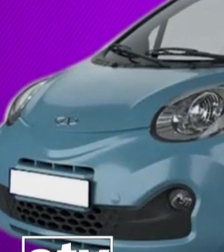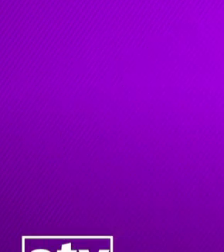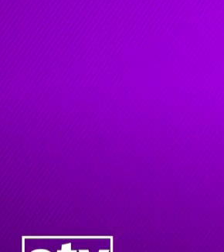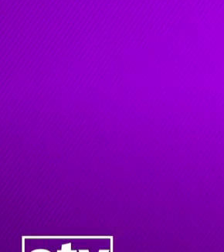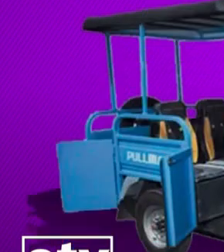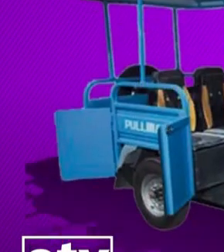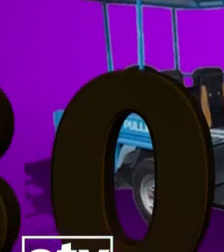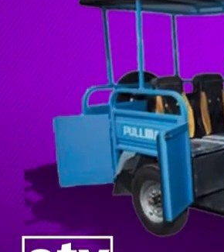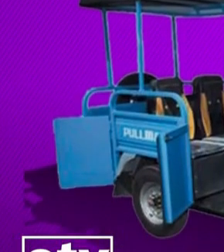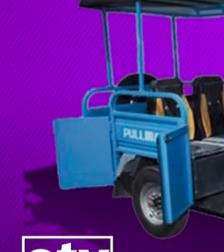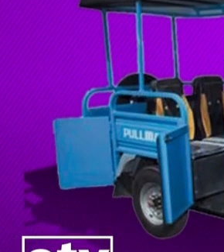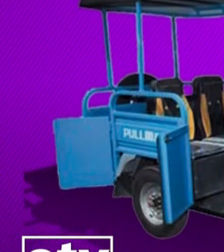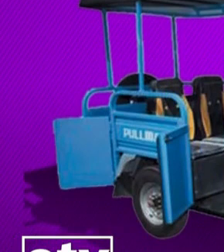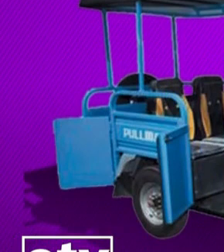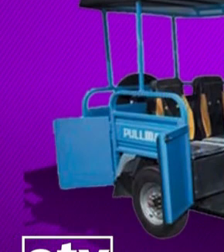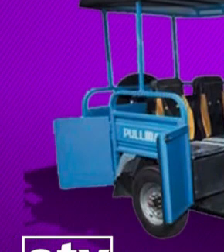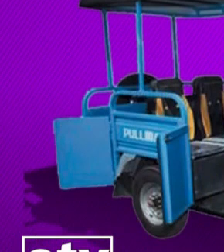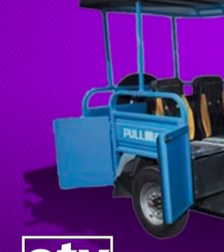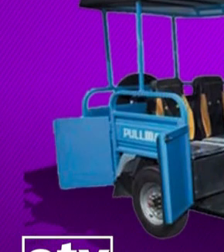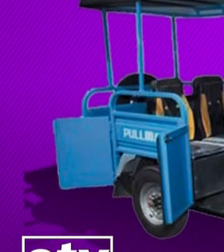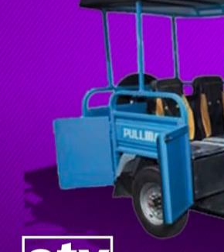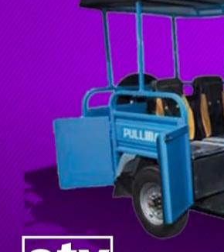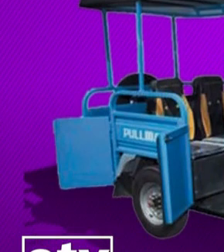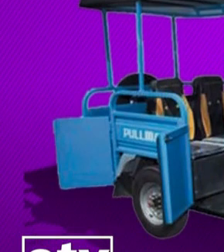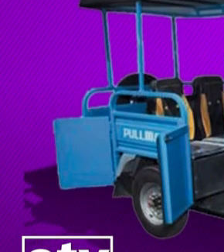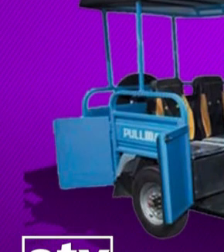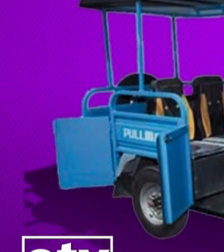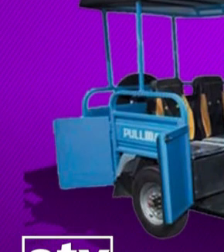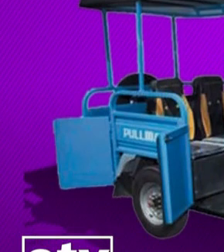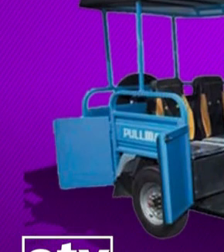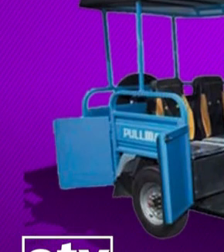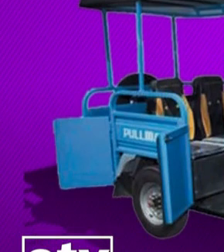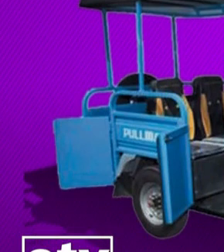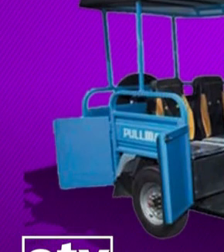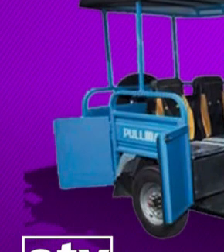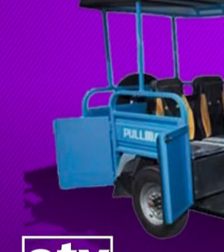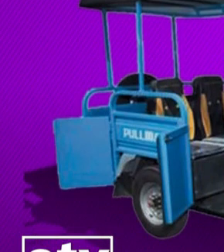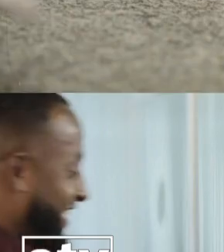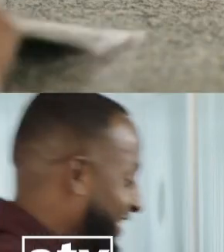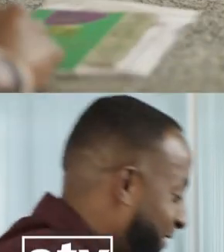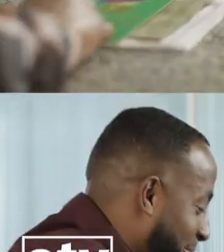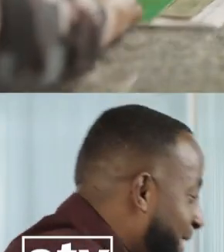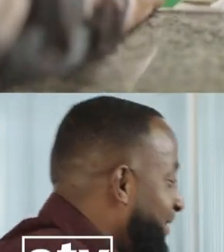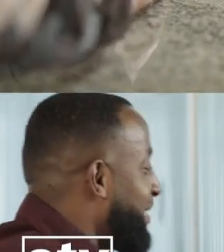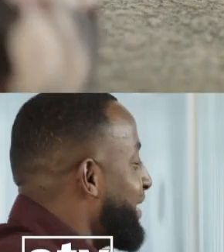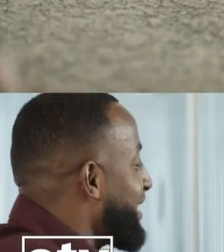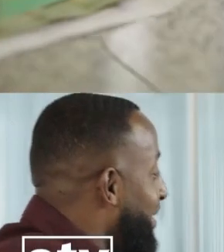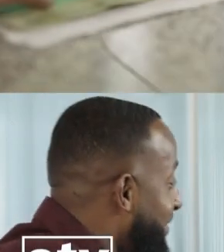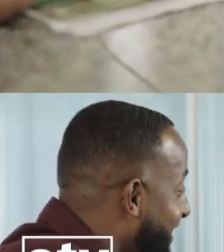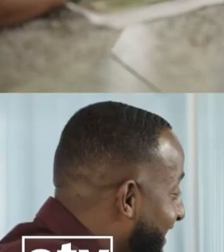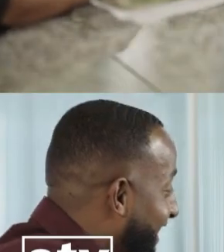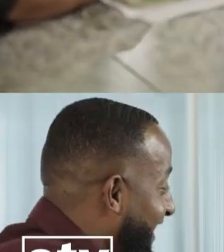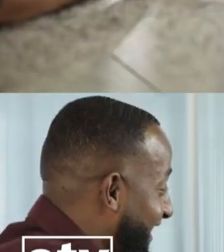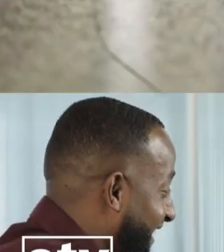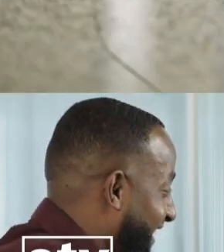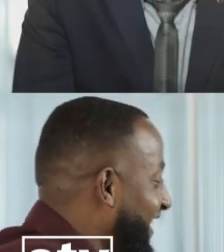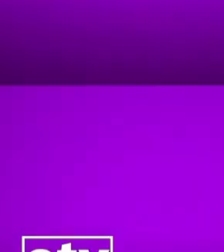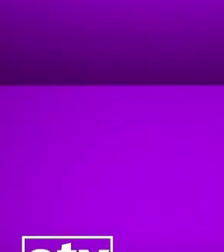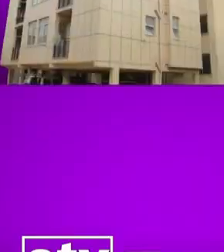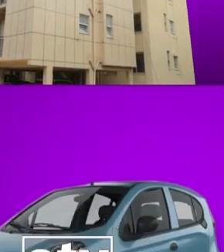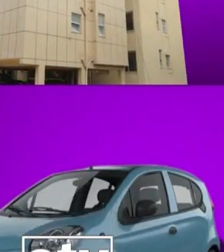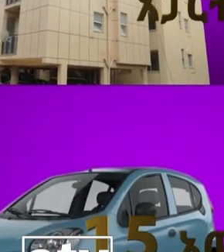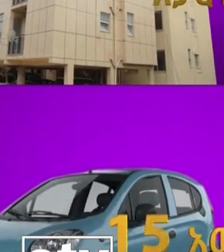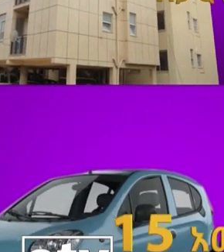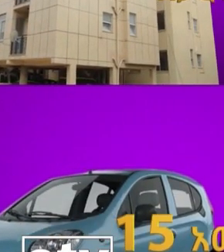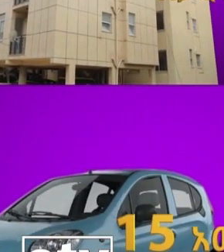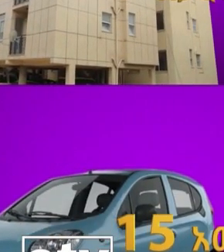አውቶሞቢሎች፣ 6 ሰው የሚጭኑ የዕቃ መጫኛ ያላቸው 30 ባለ 3 እግር ተሽከርካሪዎች እርሶን ይጠብቃሉ። ረዘም ላለ ጊዜና በረከት አድርገው ሲቆጥቡ